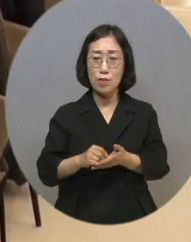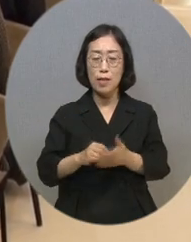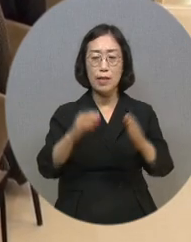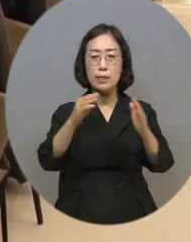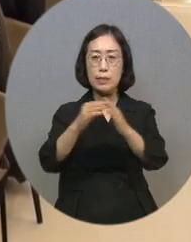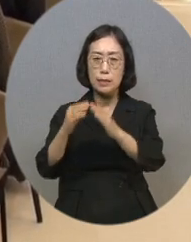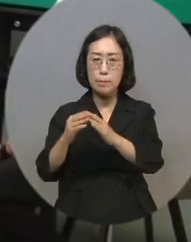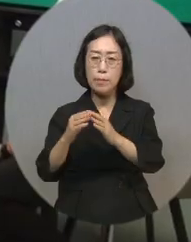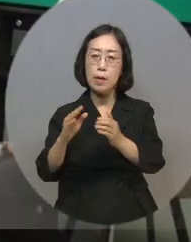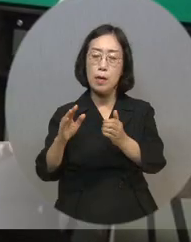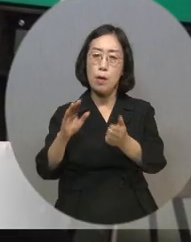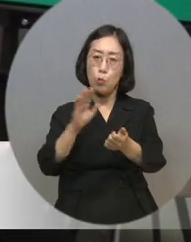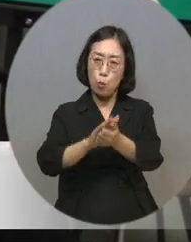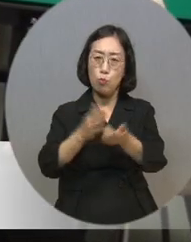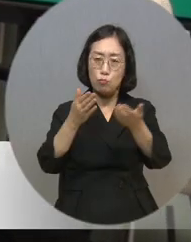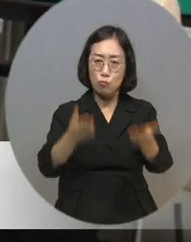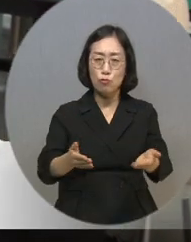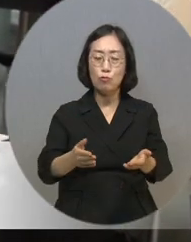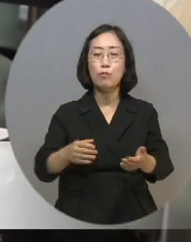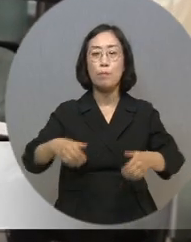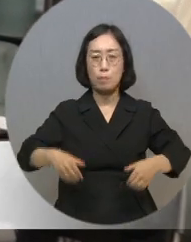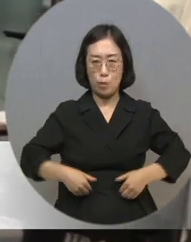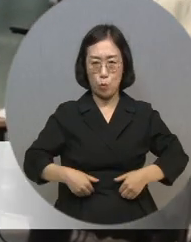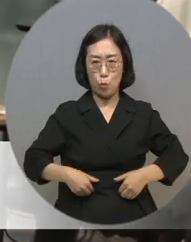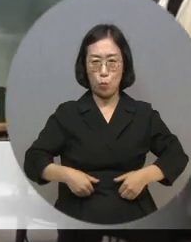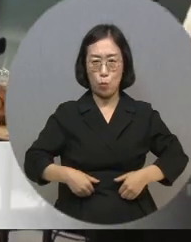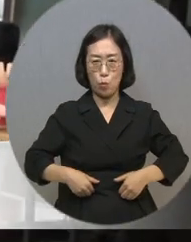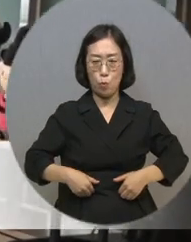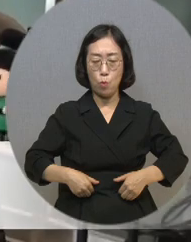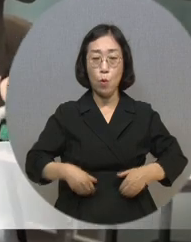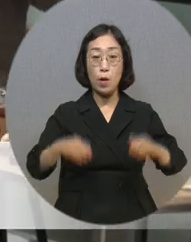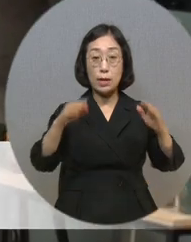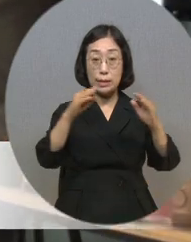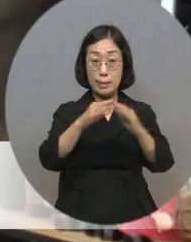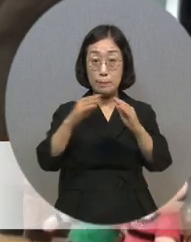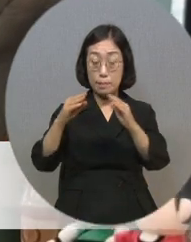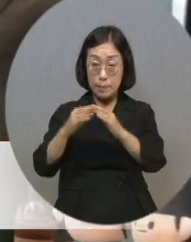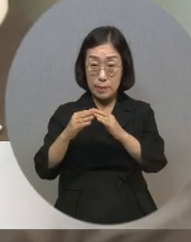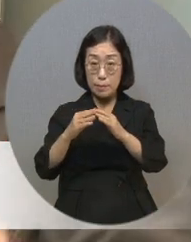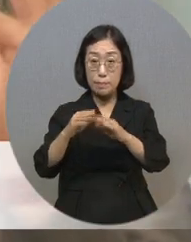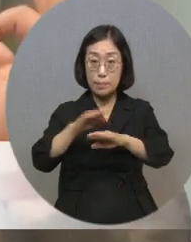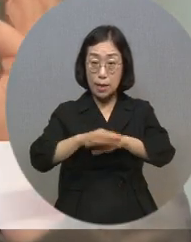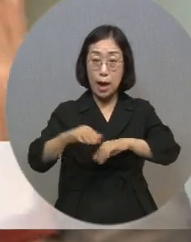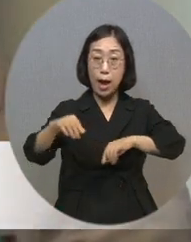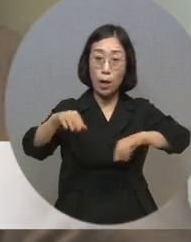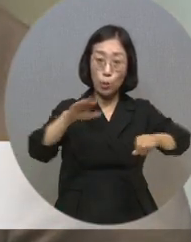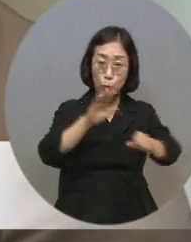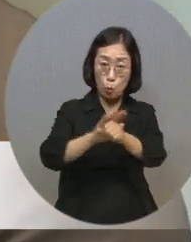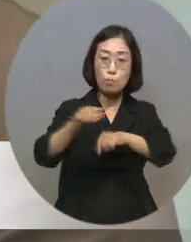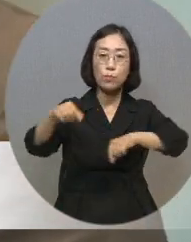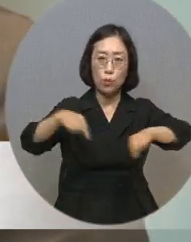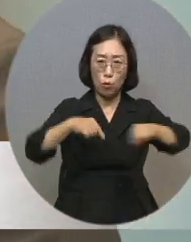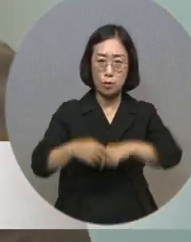정책을 꼽습니다. 저출산 문제를 해결하는 주택 정책을 하자. 유럽에서 보니까